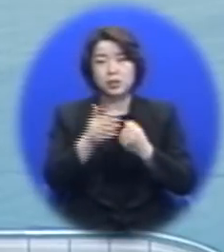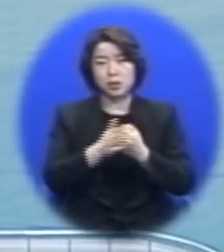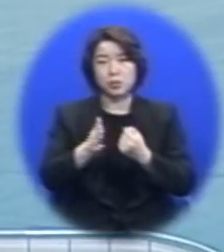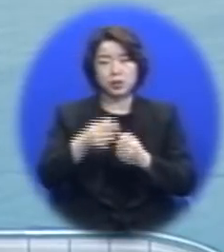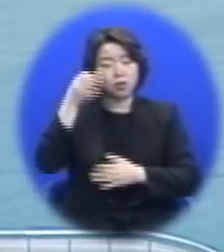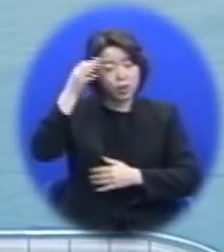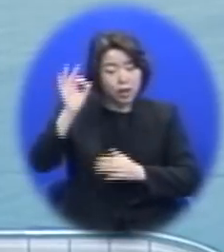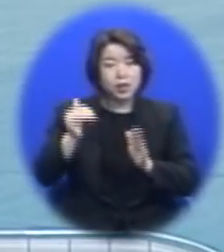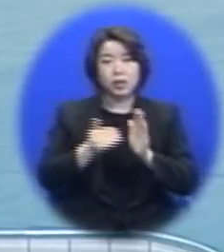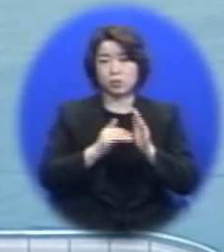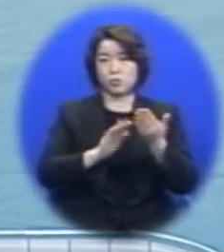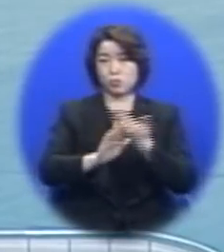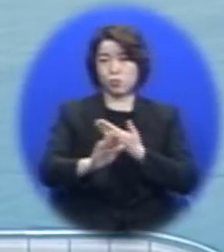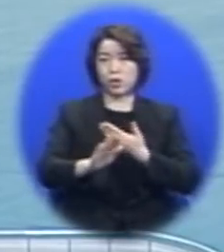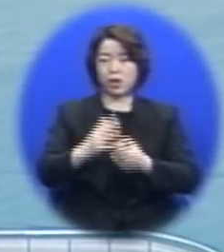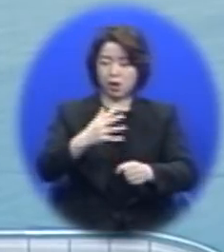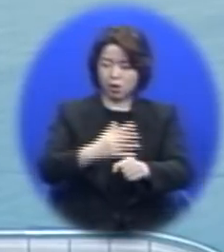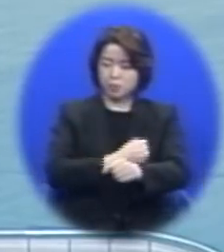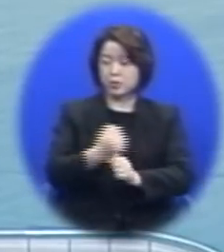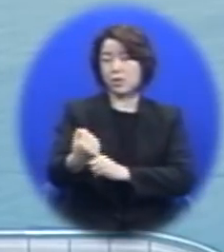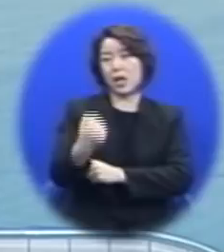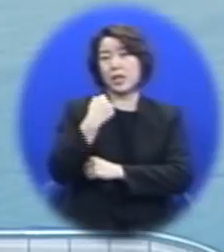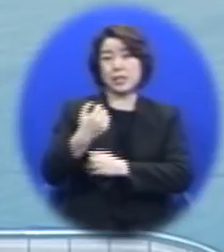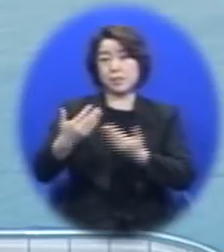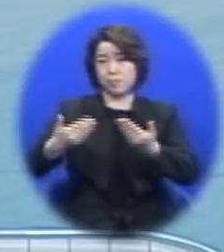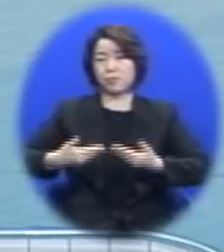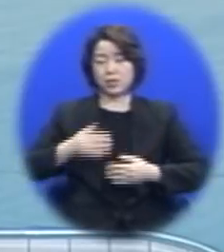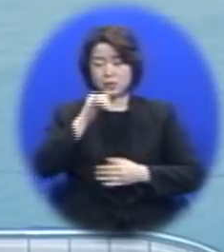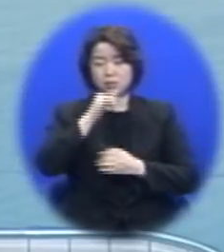것을 깨닫고 엄청난 힘을 얻었어요.